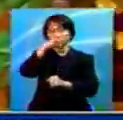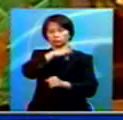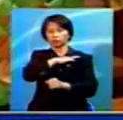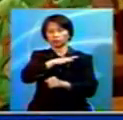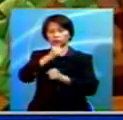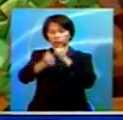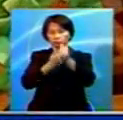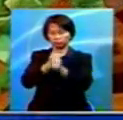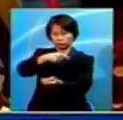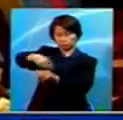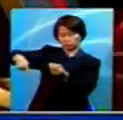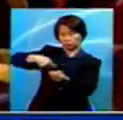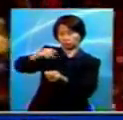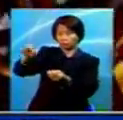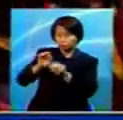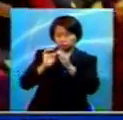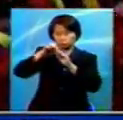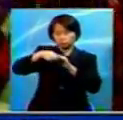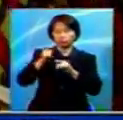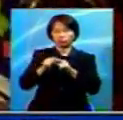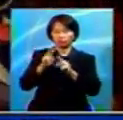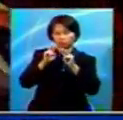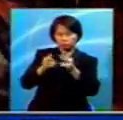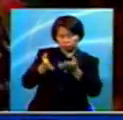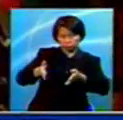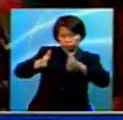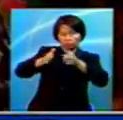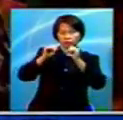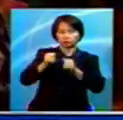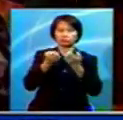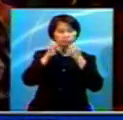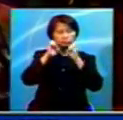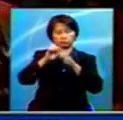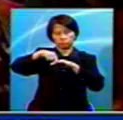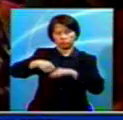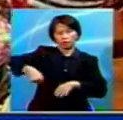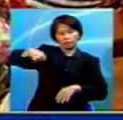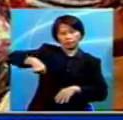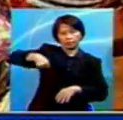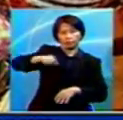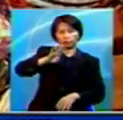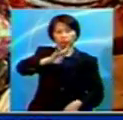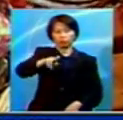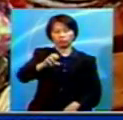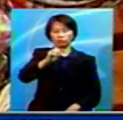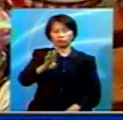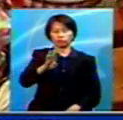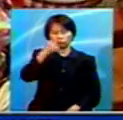sumber alam di sekeliling mereka. Daripada pandan dan mengkuang, mereka juga mahir menganyam beg bujam. Beg